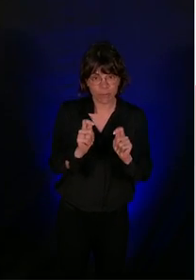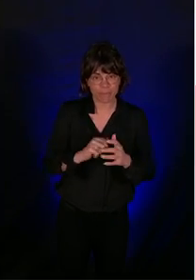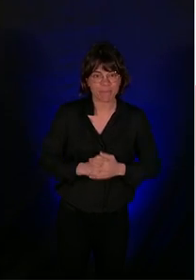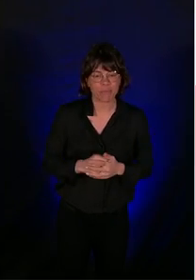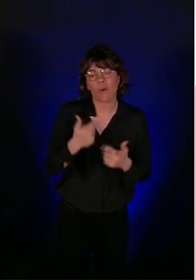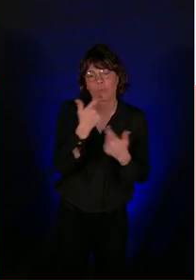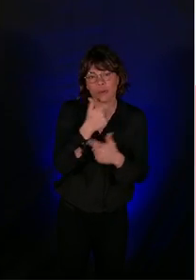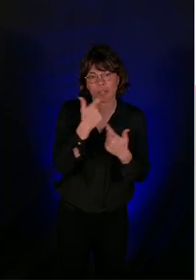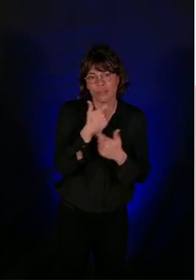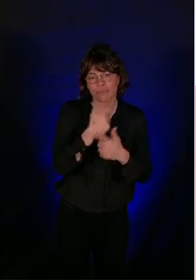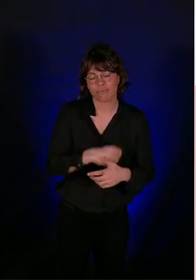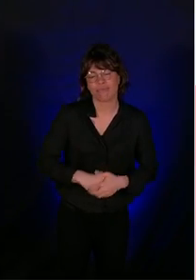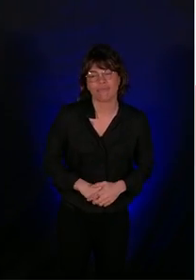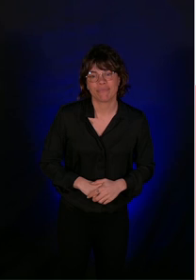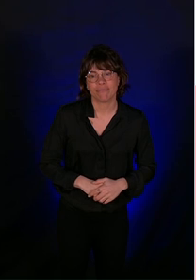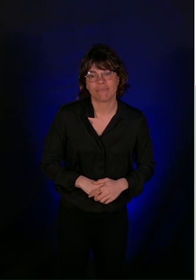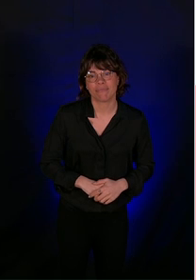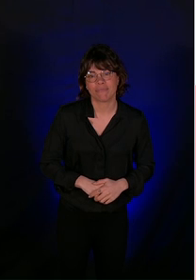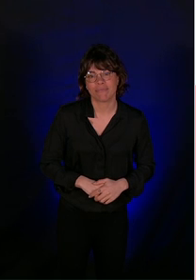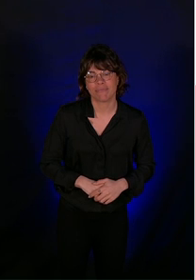c'est pour rire